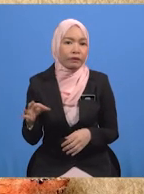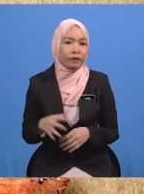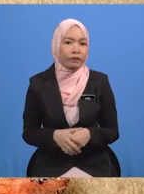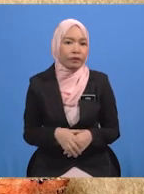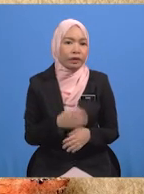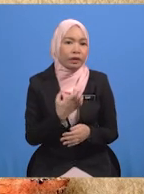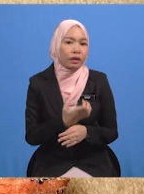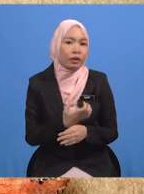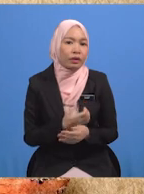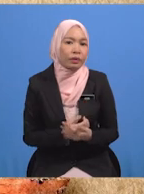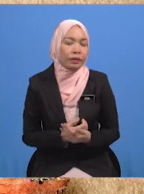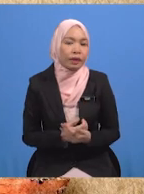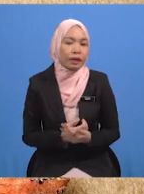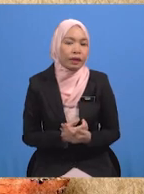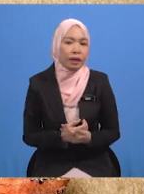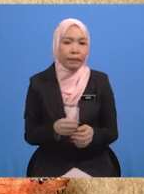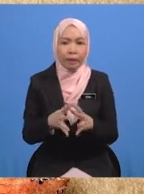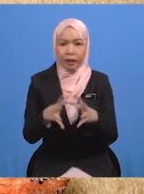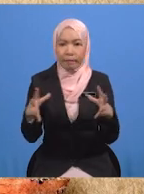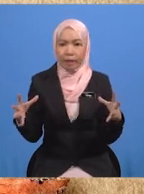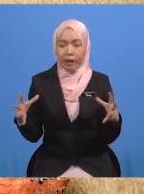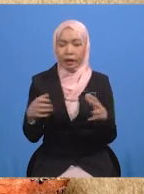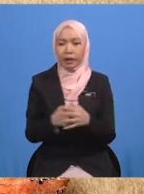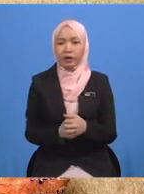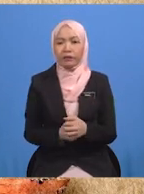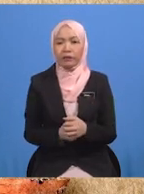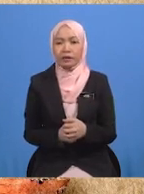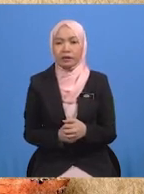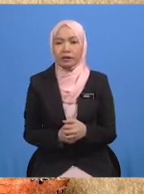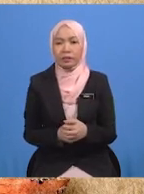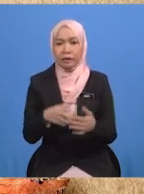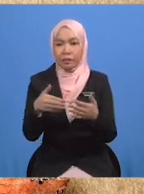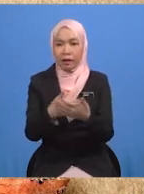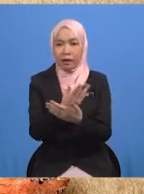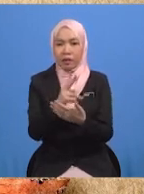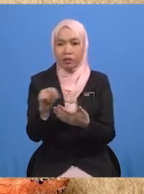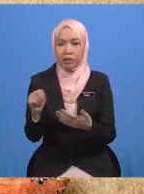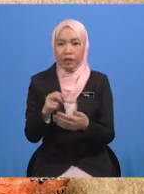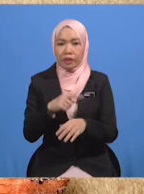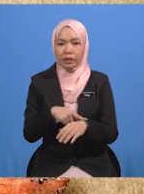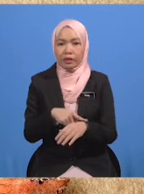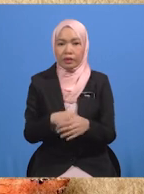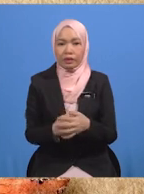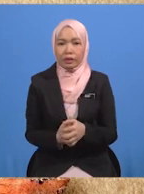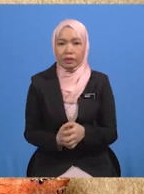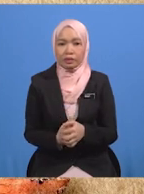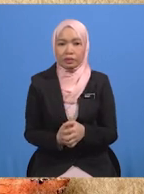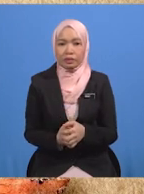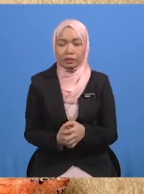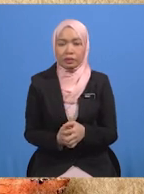1. Perkembangan revolusi industri di Eropah, 2. Kepentingan terusan